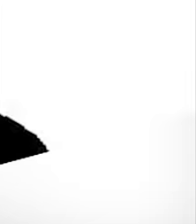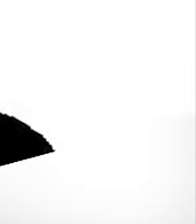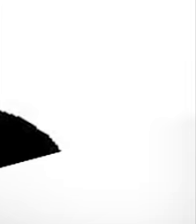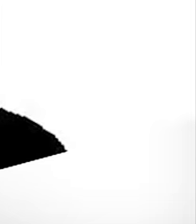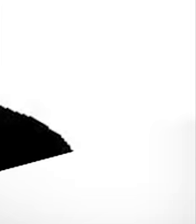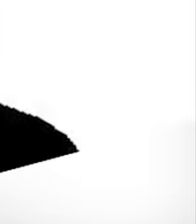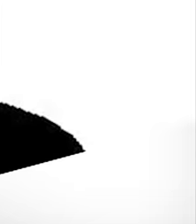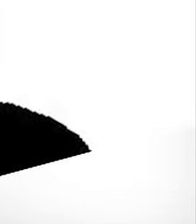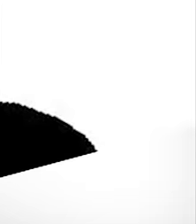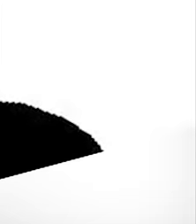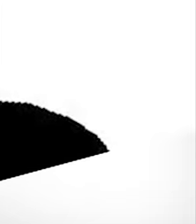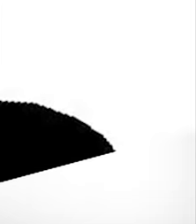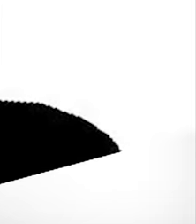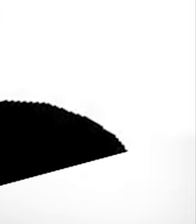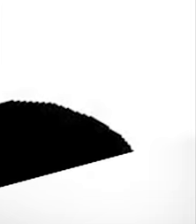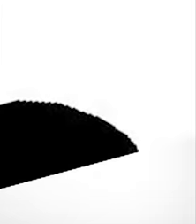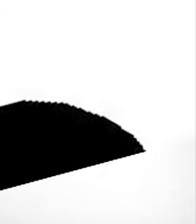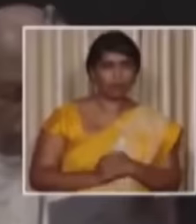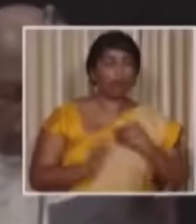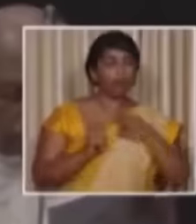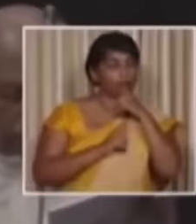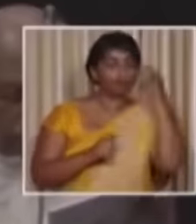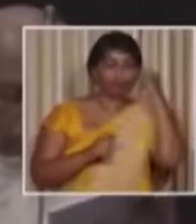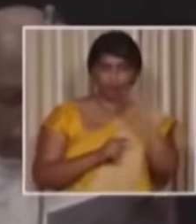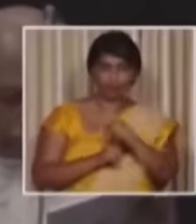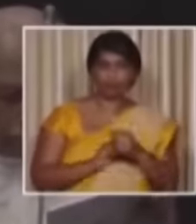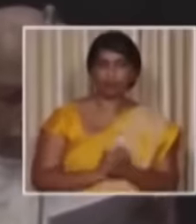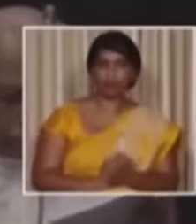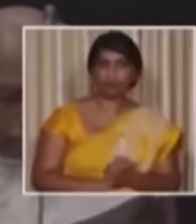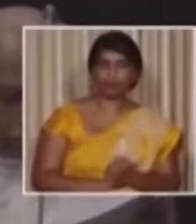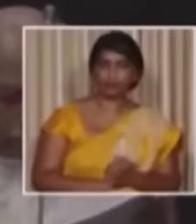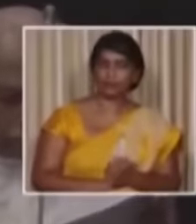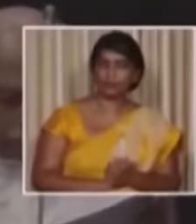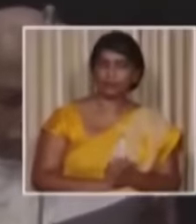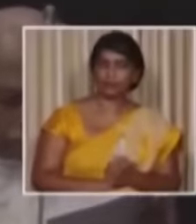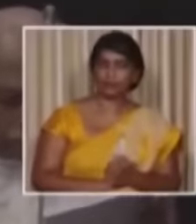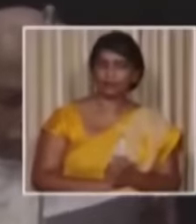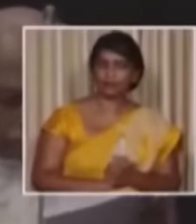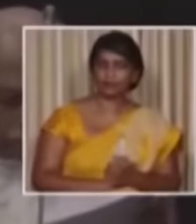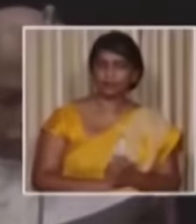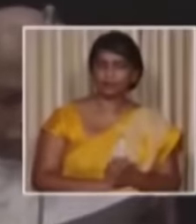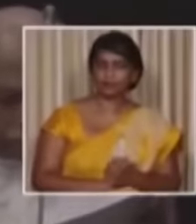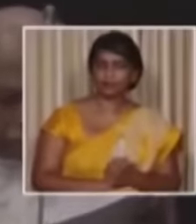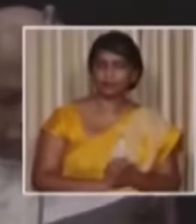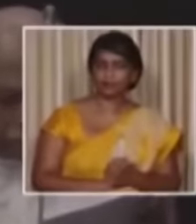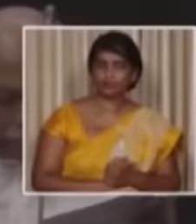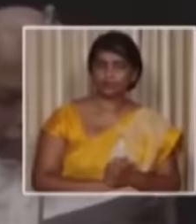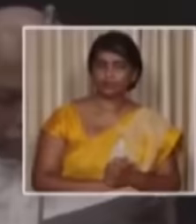and sit down කටවහගෙන ඉඳගන්ට. You sit down man, I brought you into politics. shut up and sit